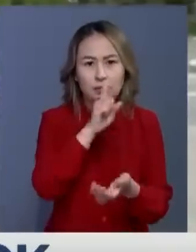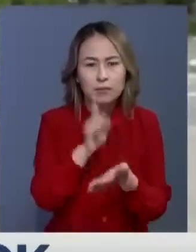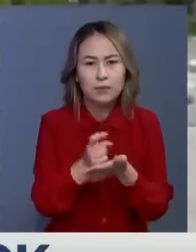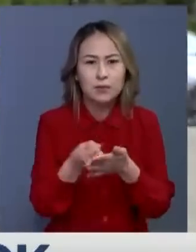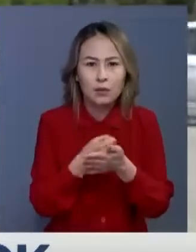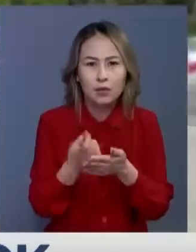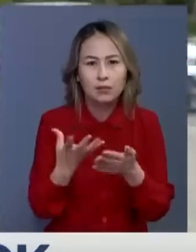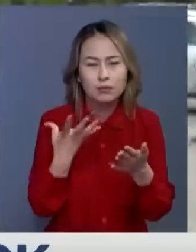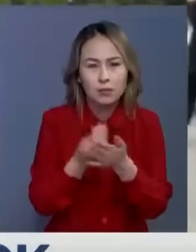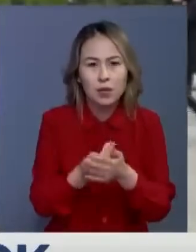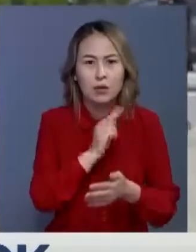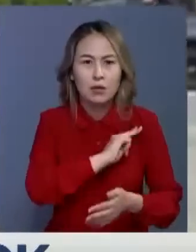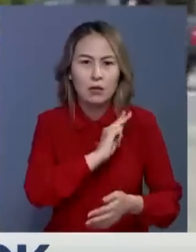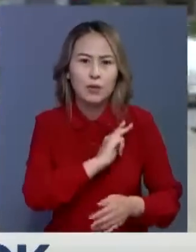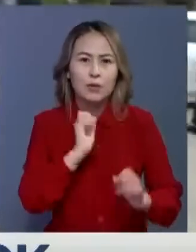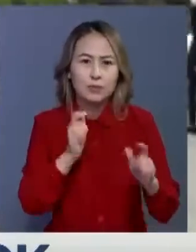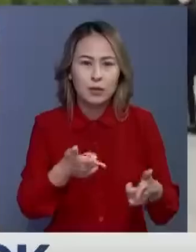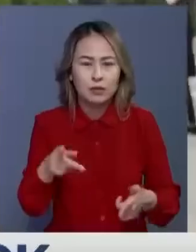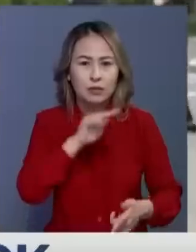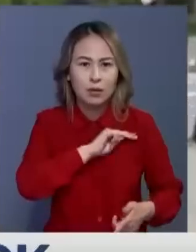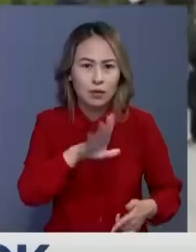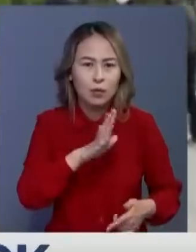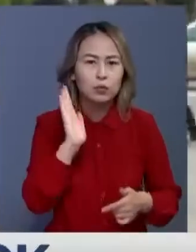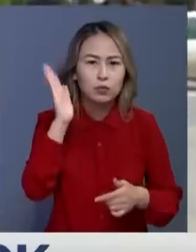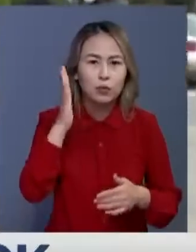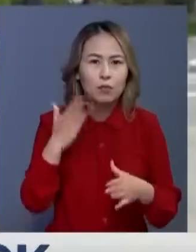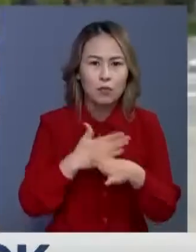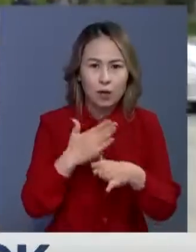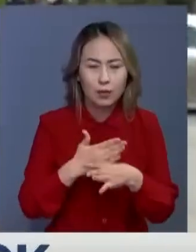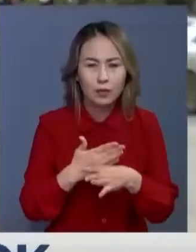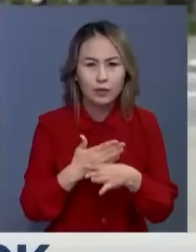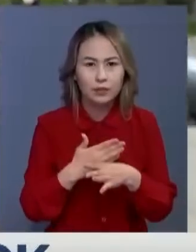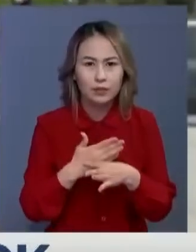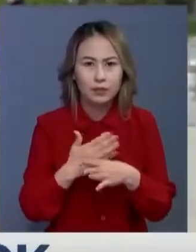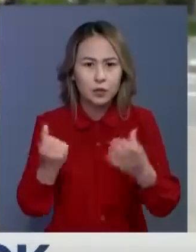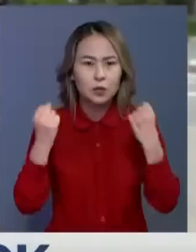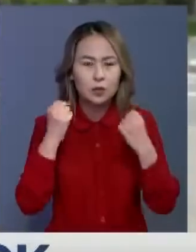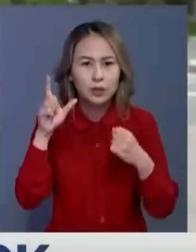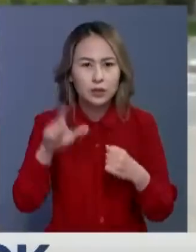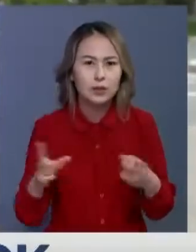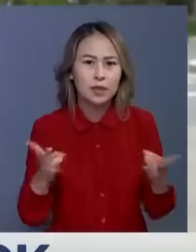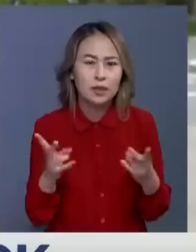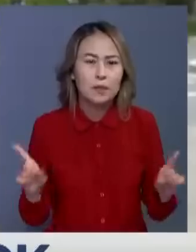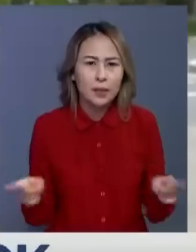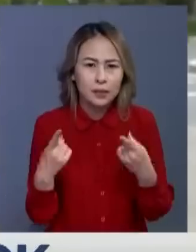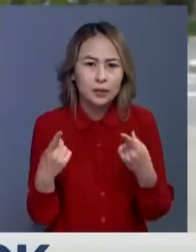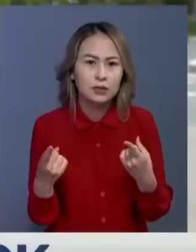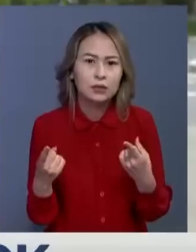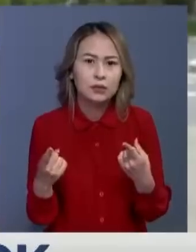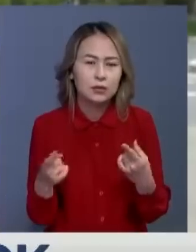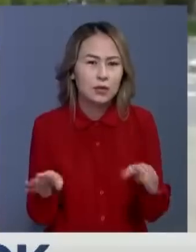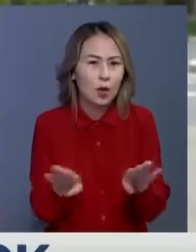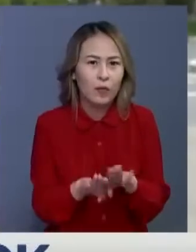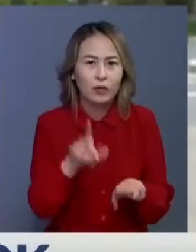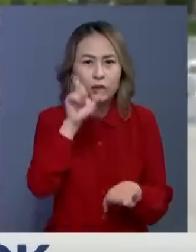осы бапкер жұмысқа алсын, осы бапкер жұмысшысы қалды, немесе мынау болашағынан үміт күттіретін спортшы еді, осы спортшыны жаңағы көтерейік